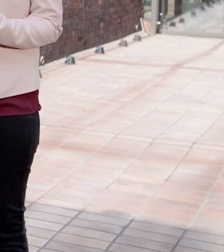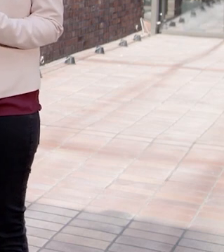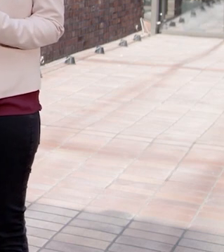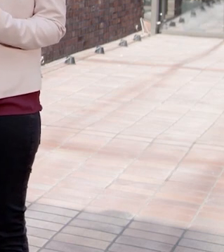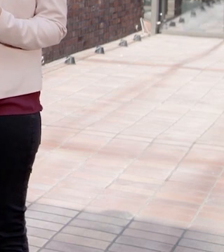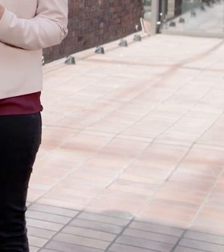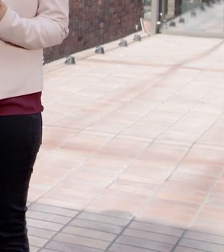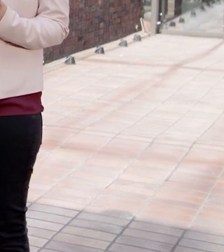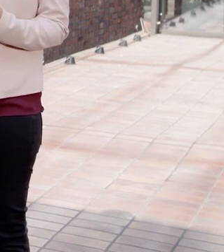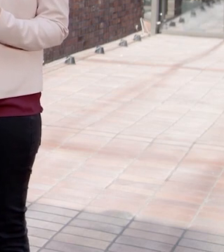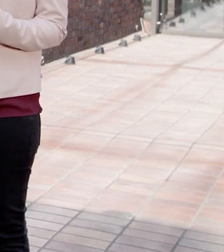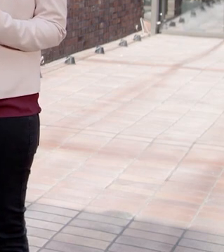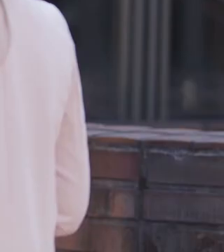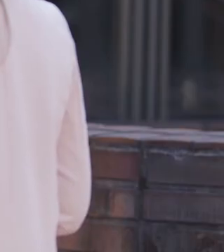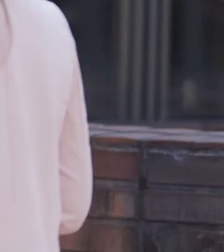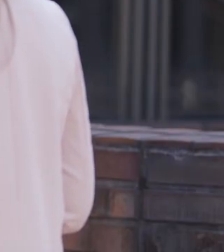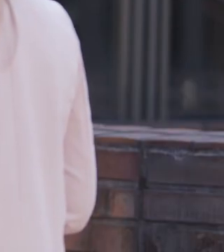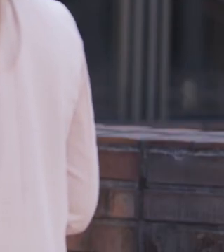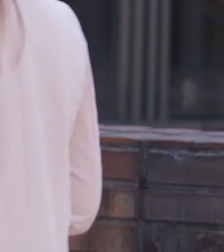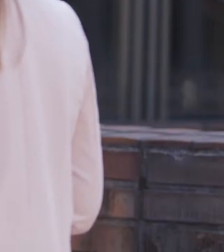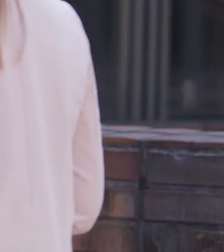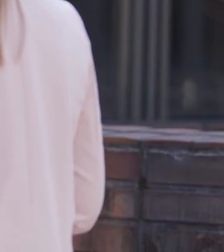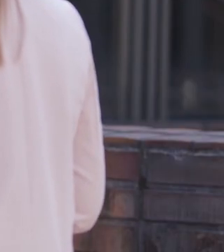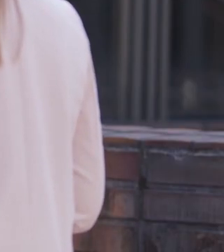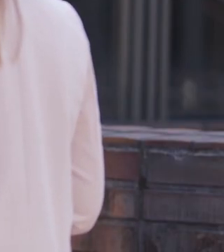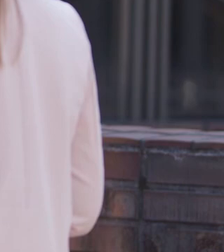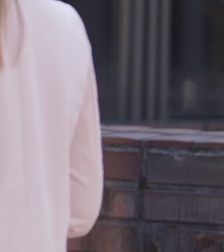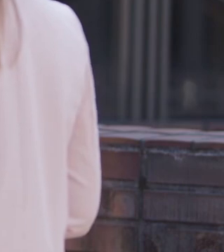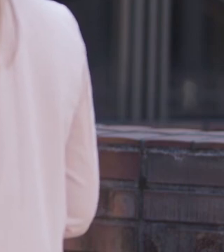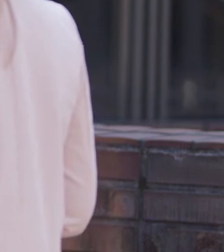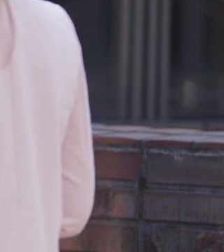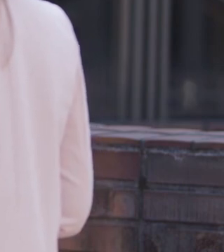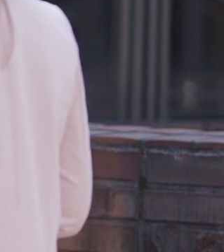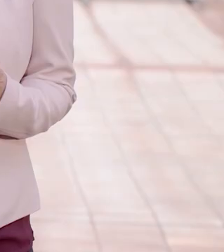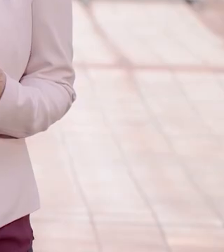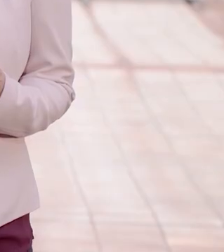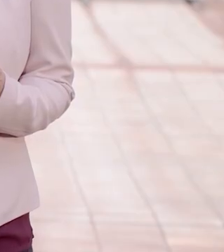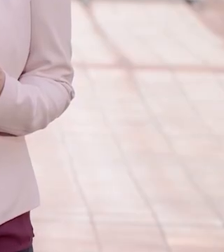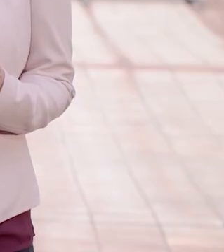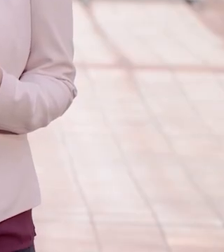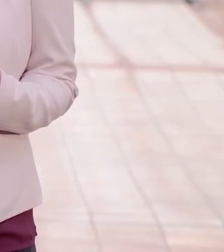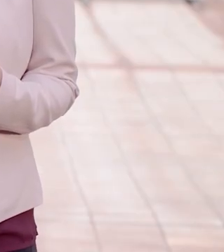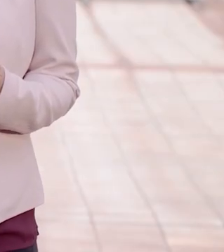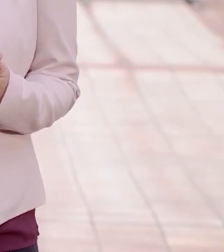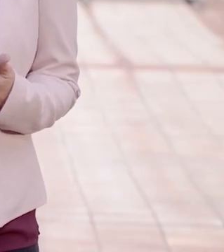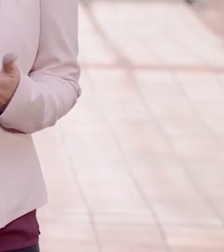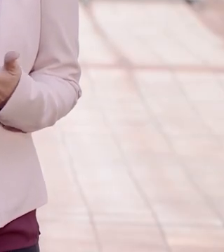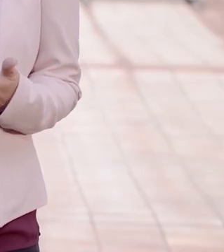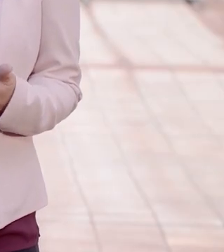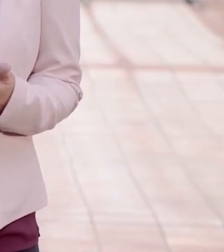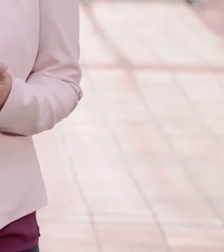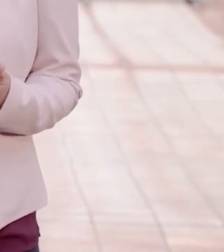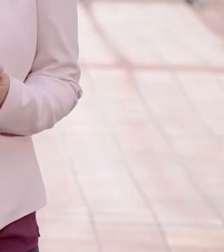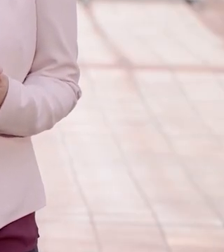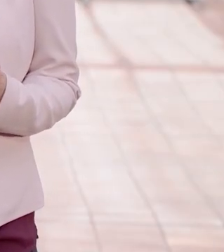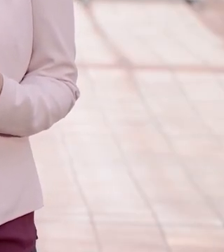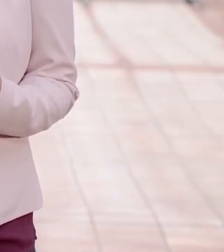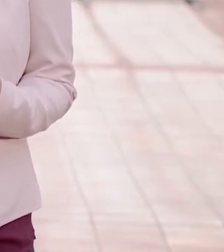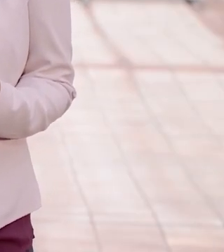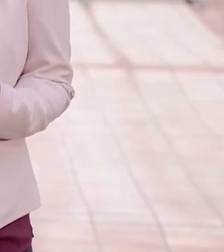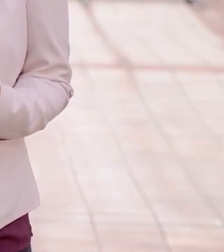się z kandydatami. Możliwe jest wsparcie kandydata poprzez zapewnienie mu usługi asystenta